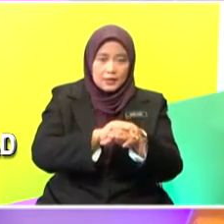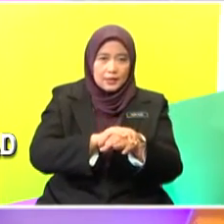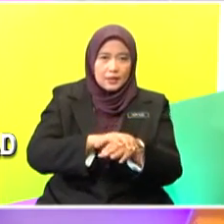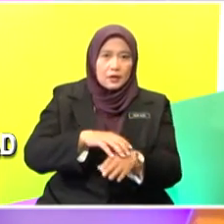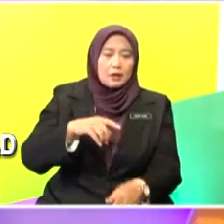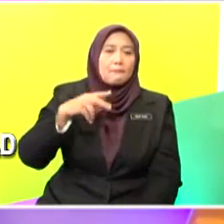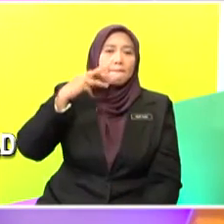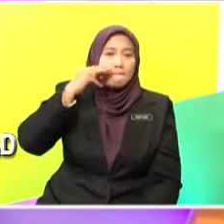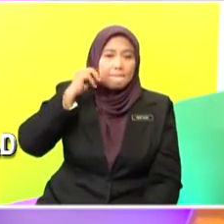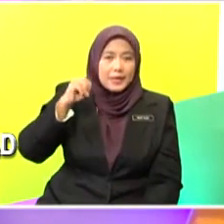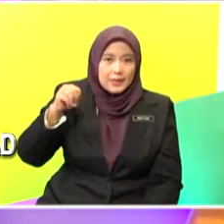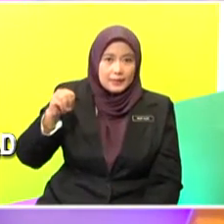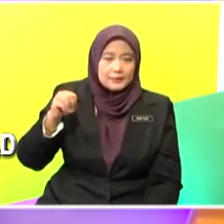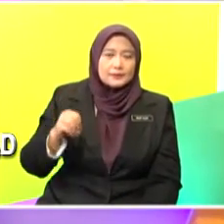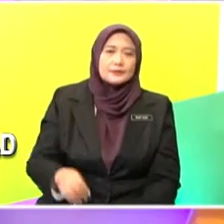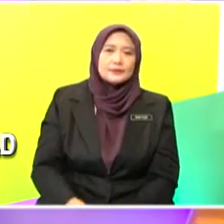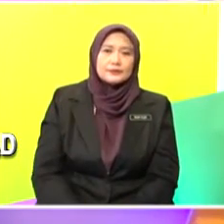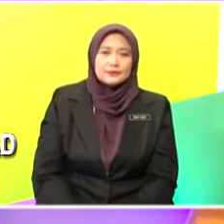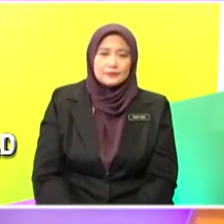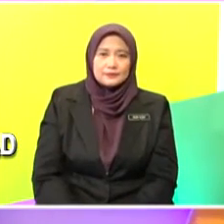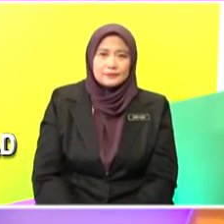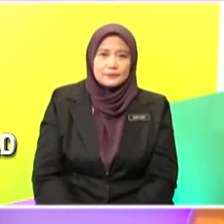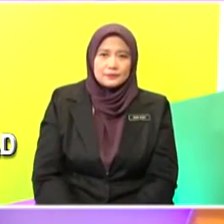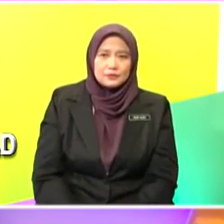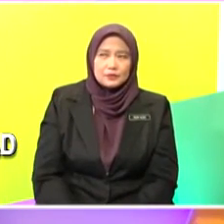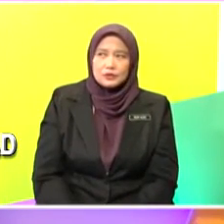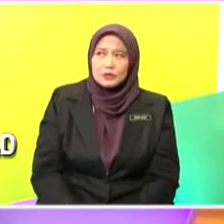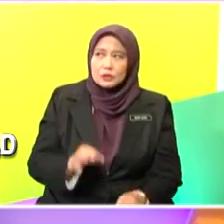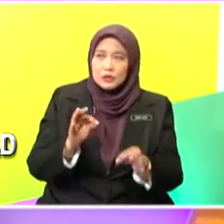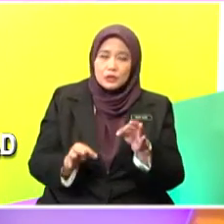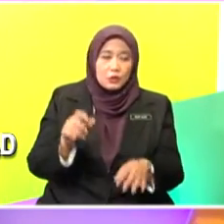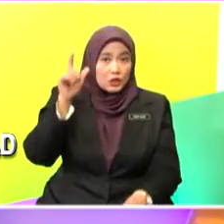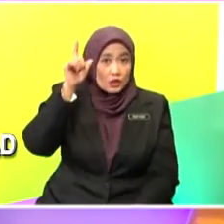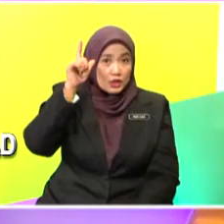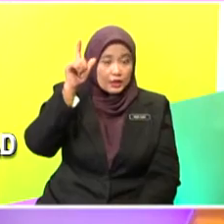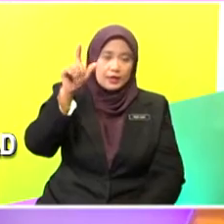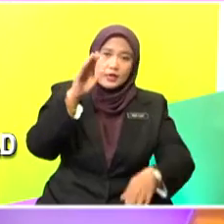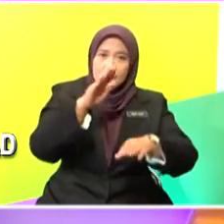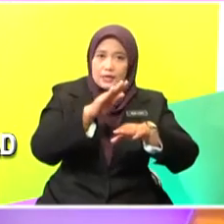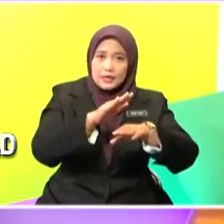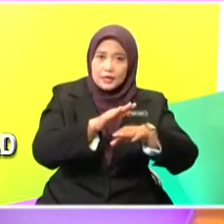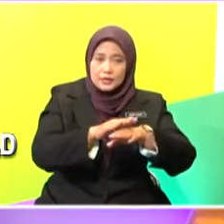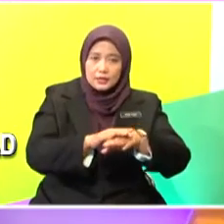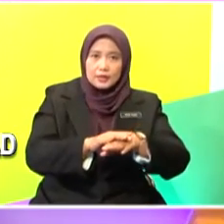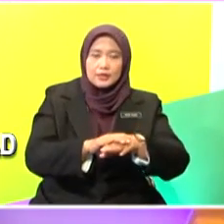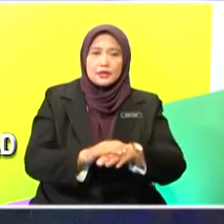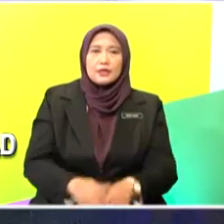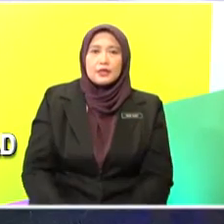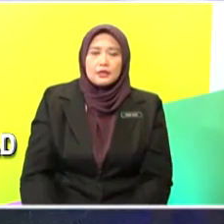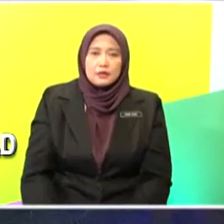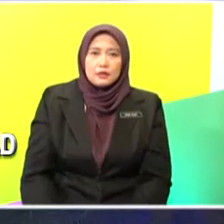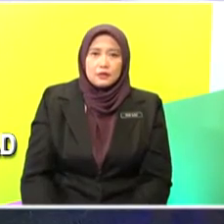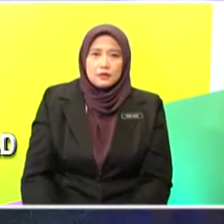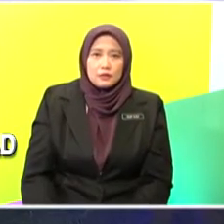cikgu. Dekat situ Hakim nampak ada apa? Nampak ada tulisan putus-putus lah. Tulisan putus-putus. Jadi